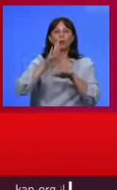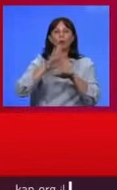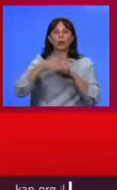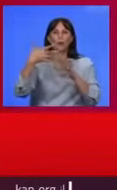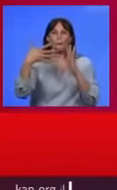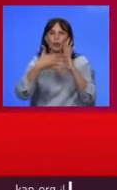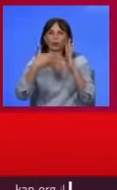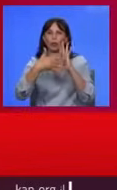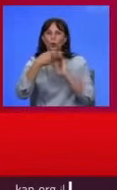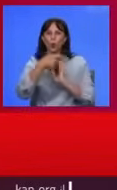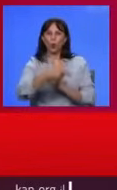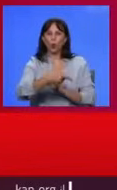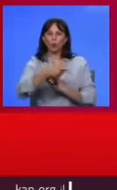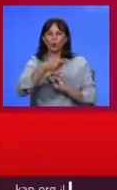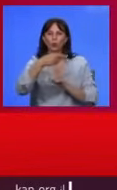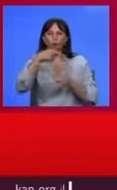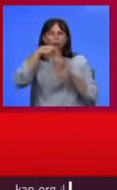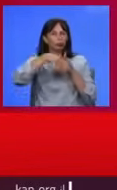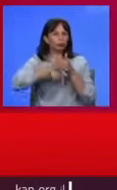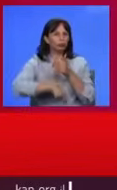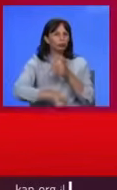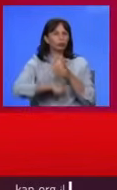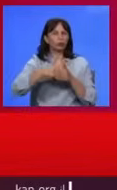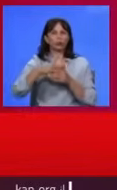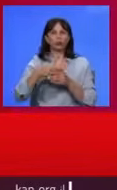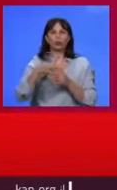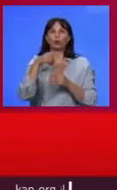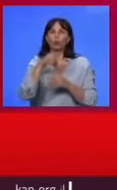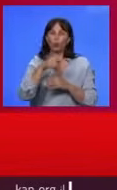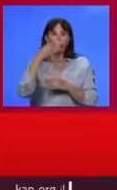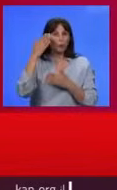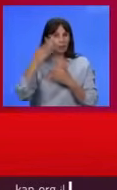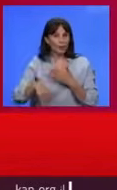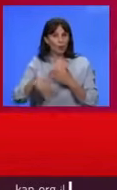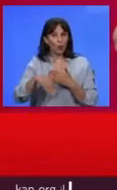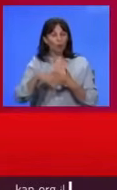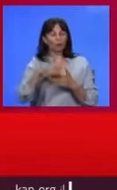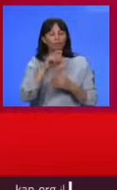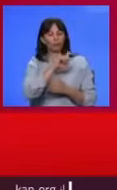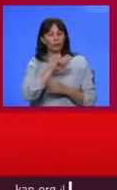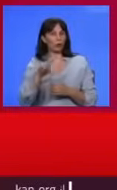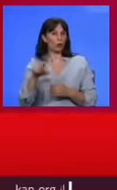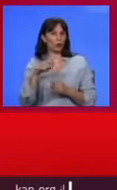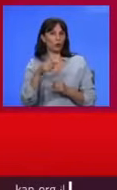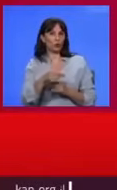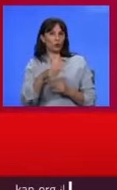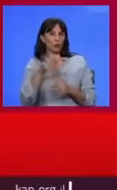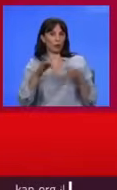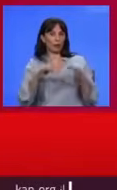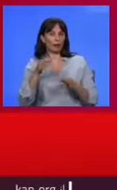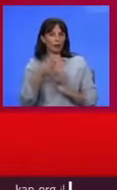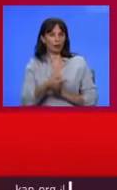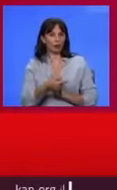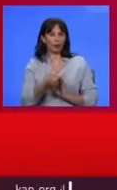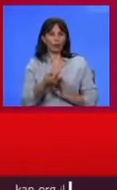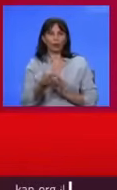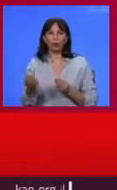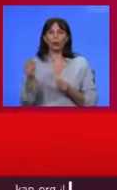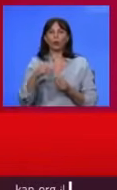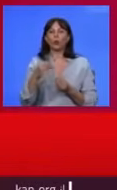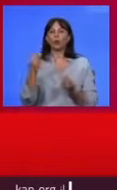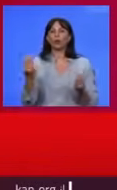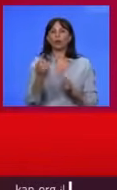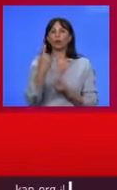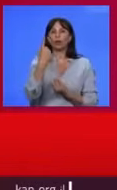אותו, בדיקות משתי וערב. והוא עמד לדין. והוא עמד לדין. ברור. עכשיו, אני רק אומר עוד דבר אחד, ובזה אני מסיים. ישנה